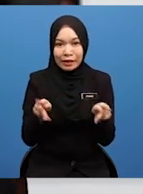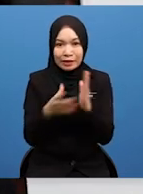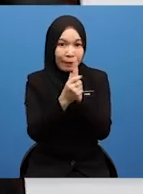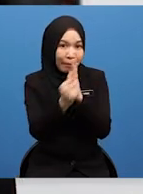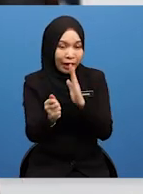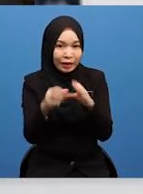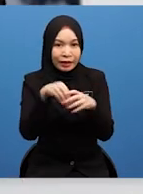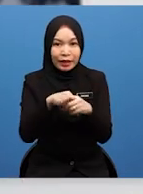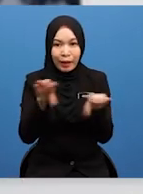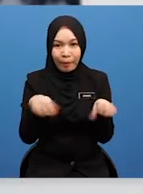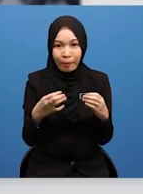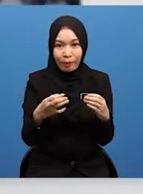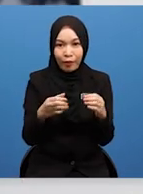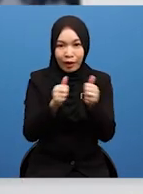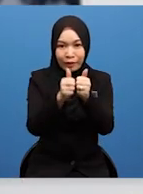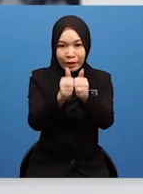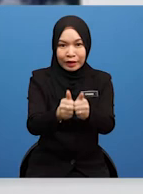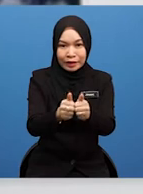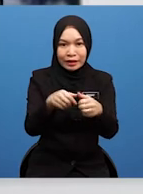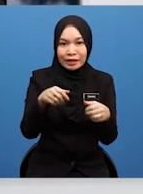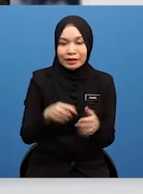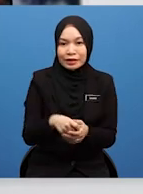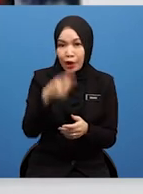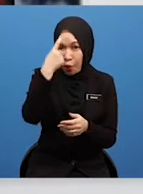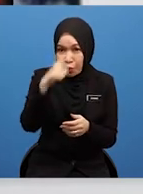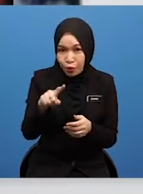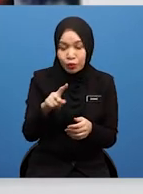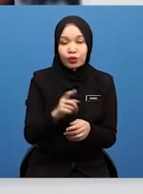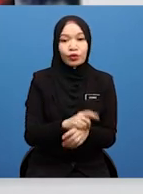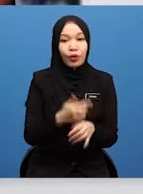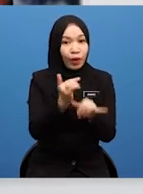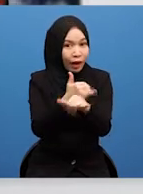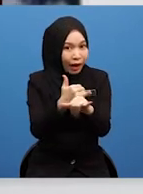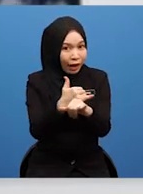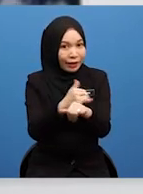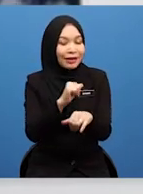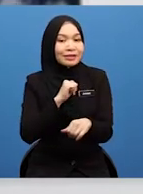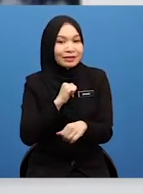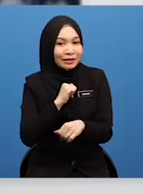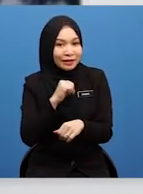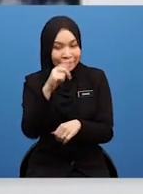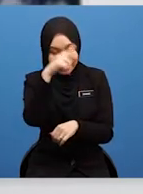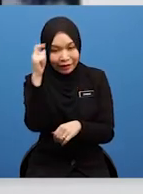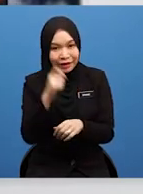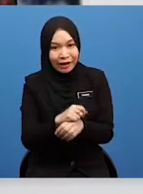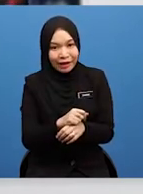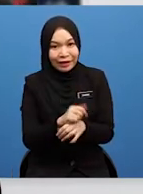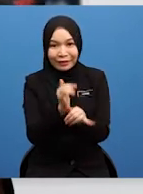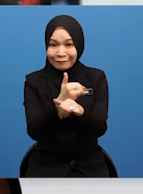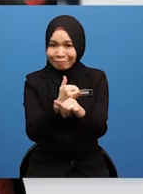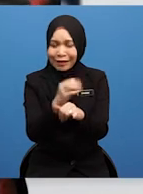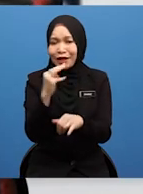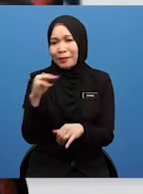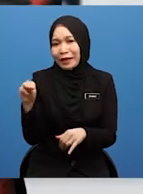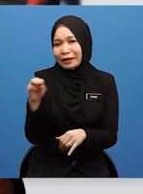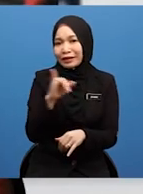membuat apresiasi terhadap karya masing-masing Kernel karya mereka merupakan hasil ide